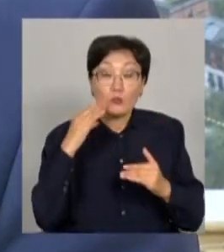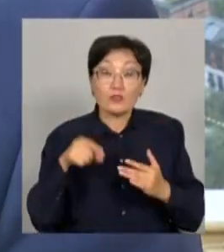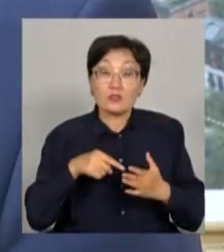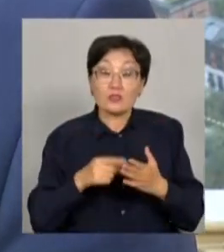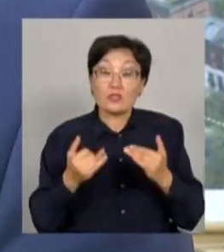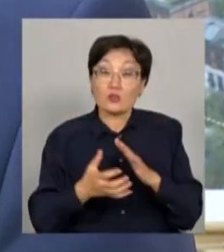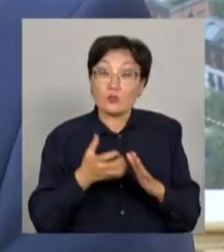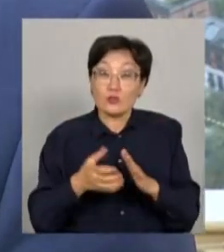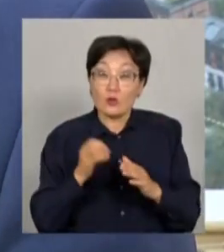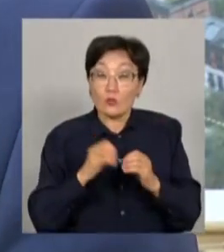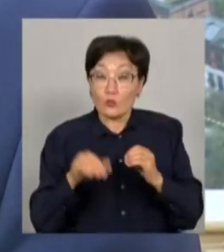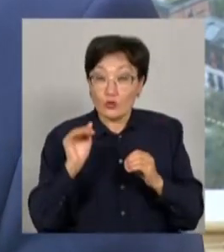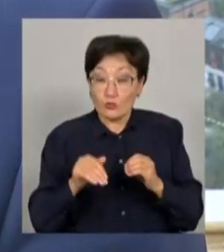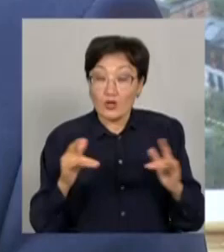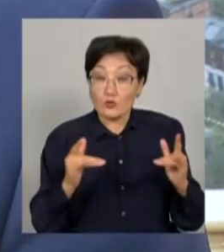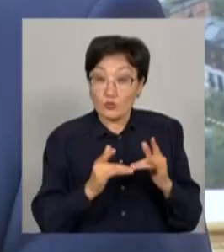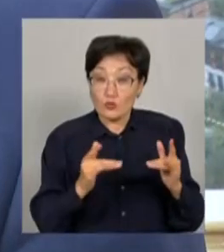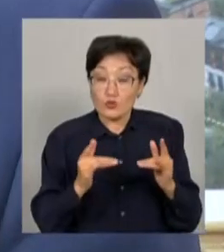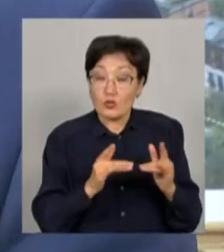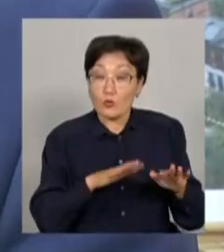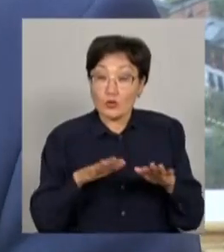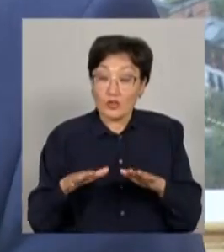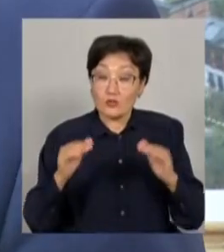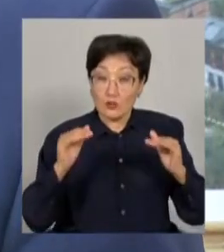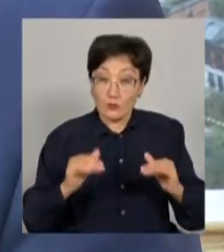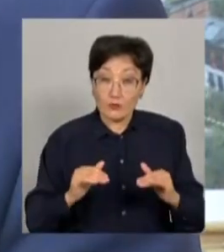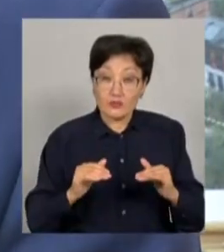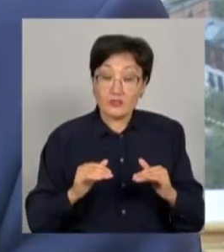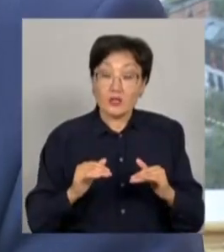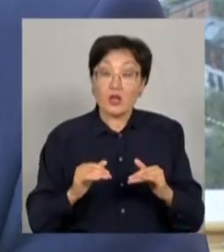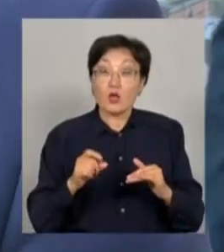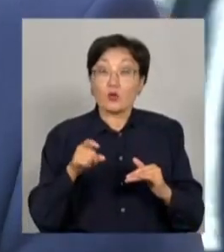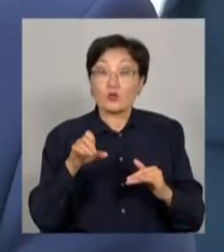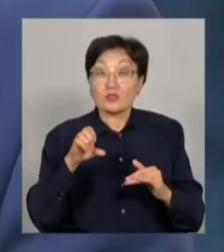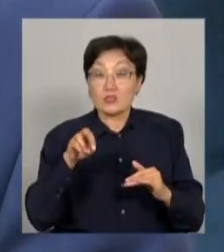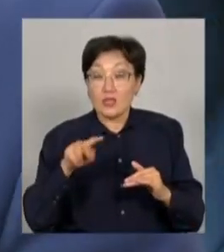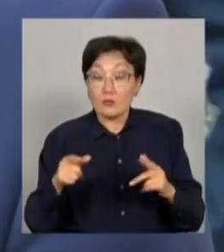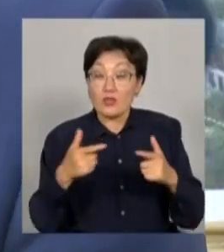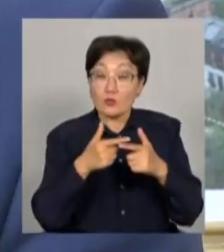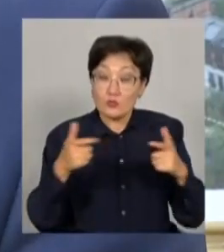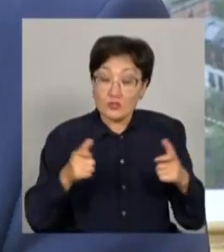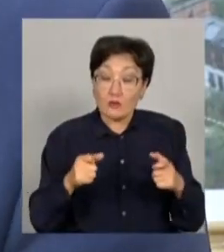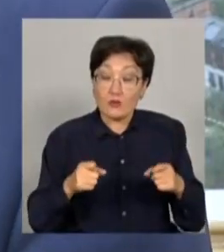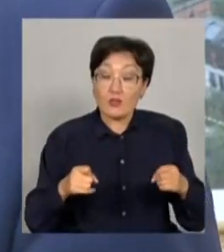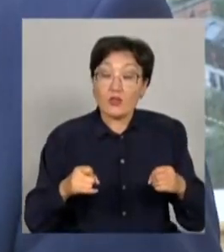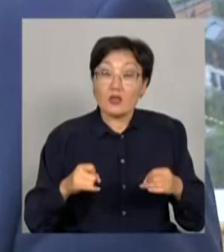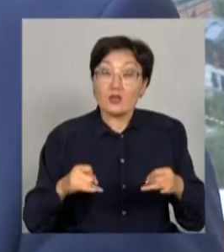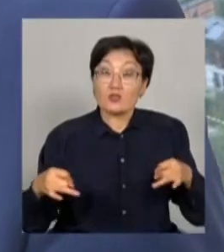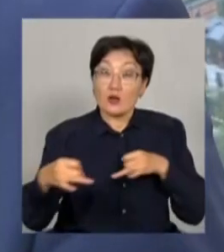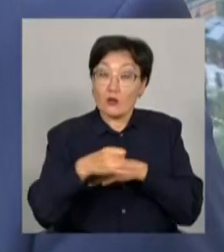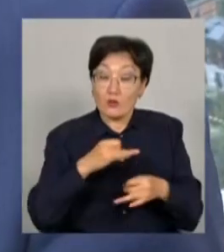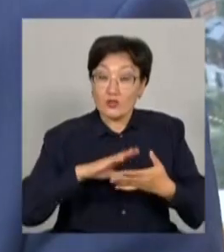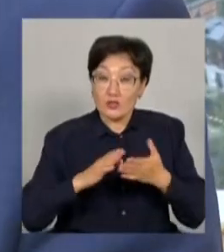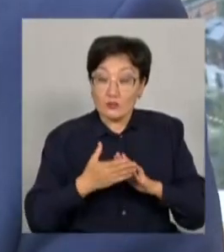қазіргі тапшылық бір 10 мың төсек орынға түсті. Соның өзін біз қазір хостелдермен, қонақ үйлермен келісім шарт